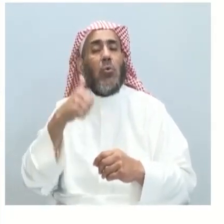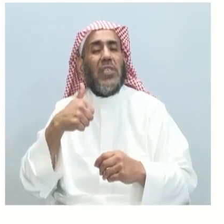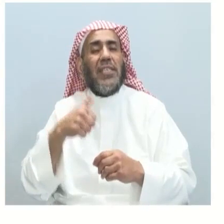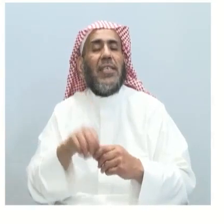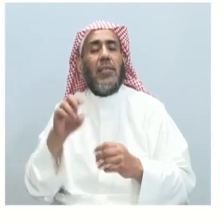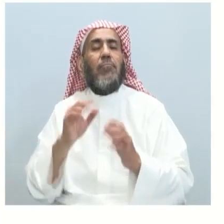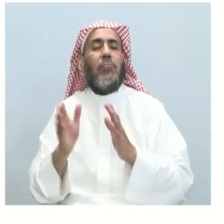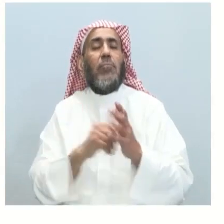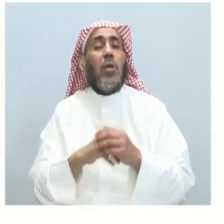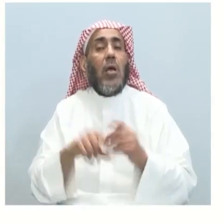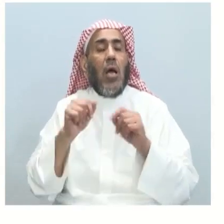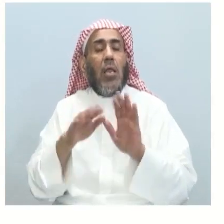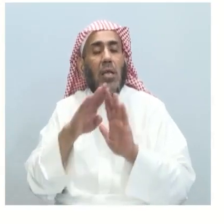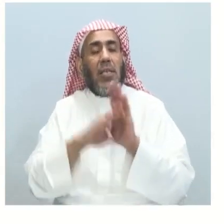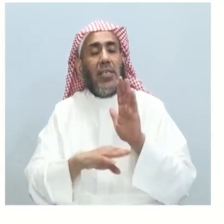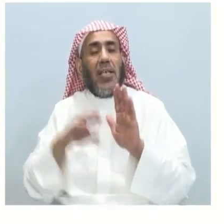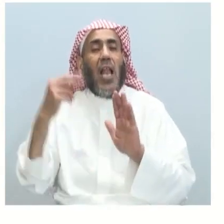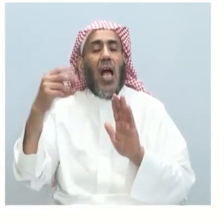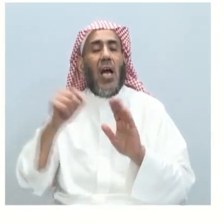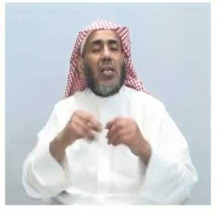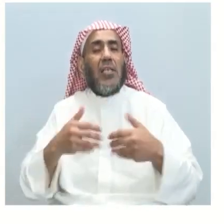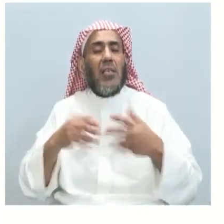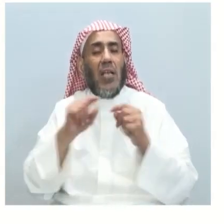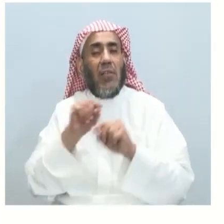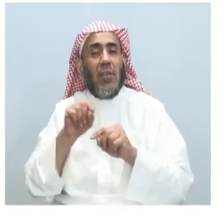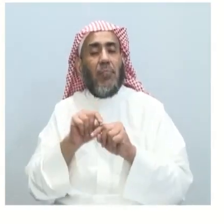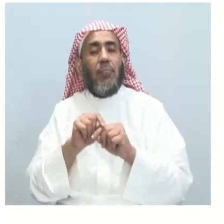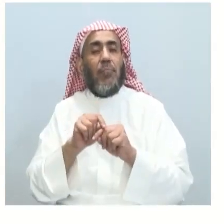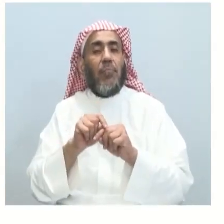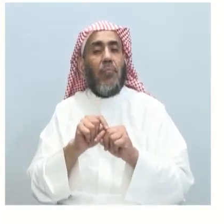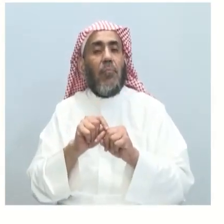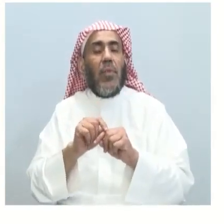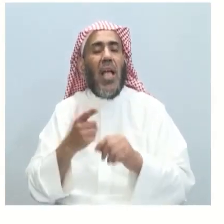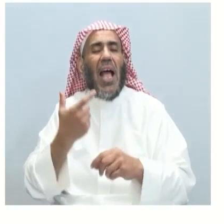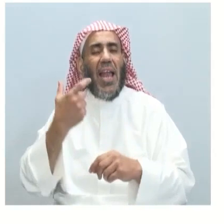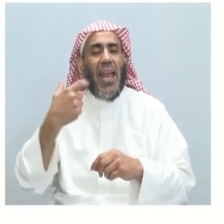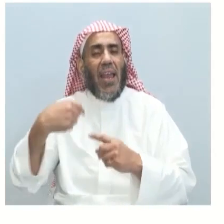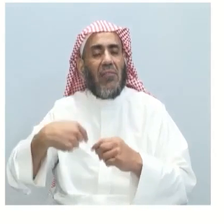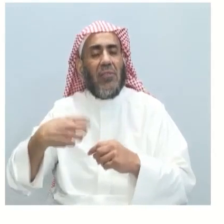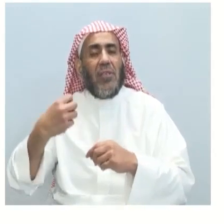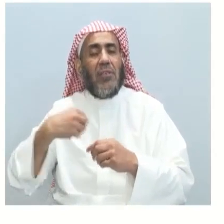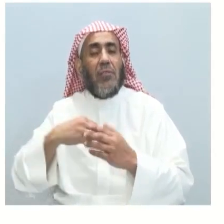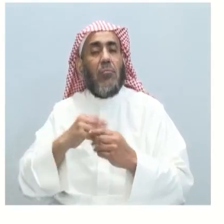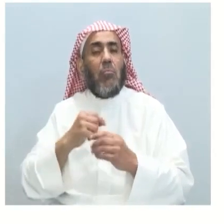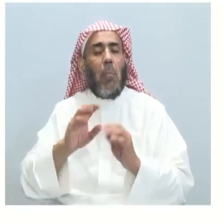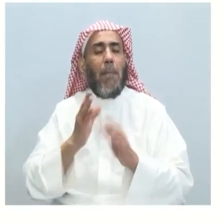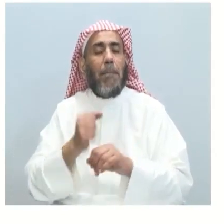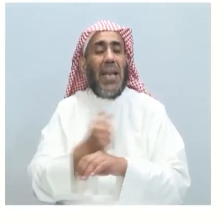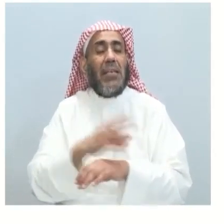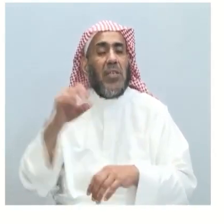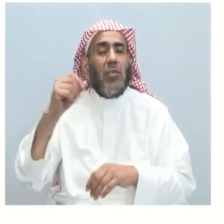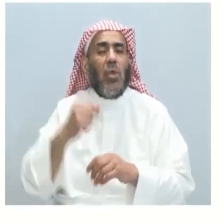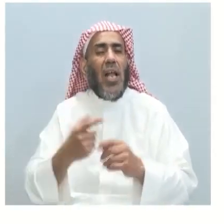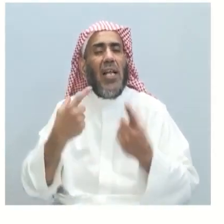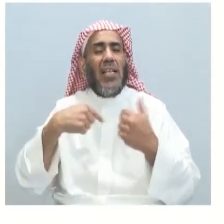و64 طبعا هذا نص العقاد تتحدث فيه عن عن عن نفسه لا طبعا هو ان منهج مدرسه الديوان